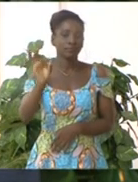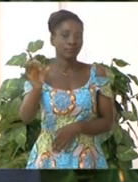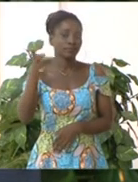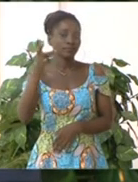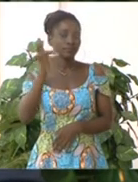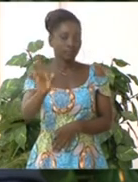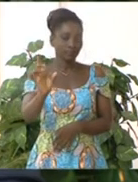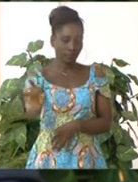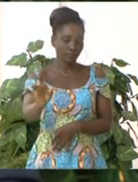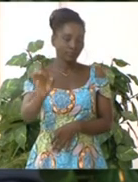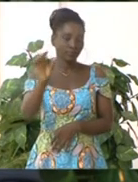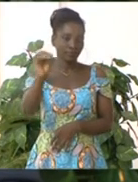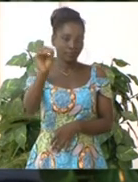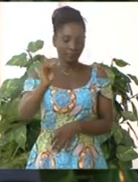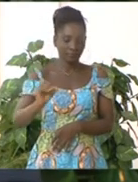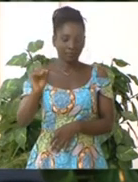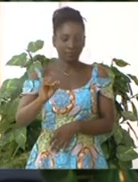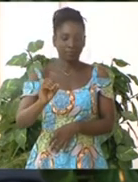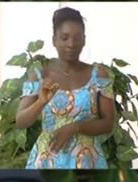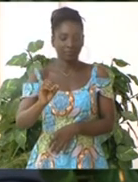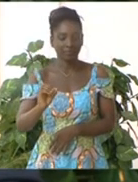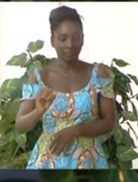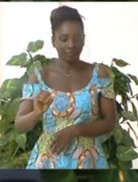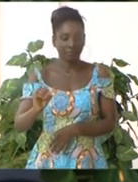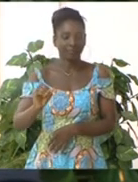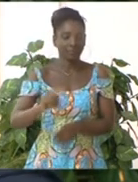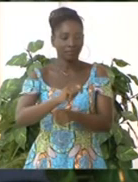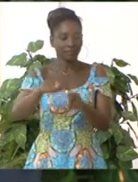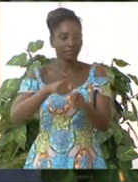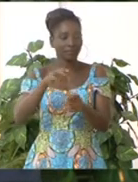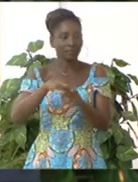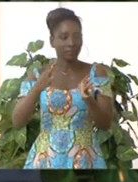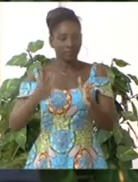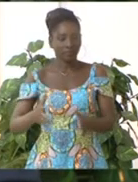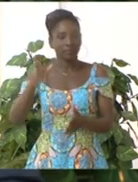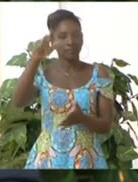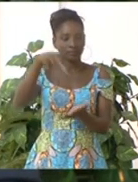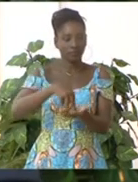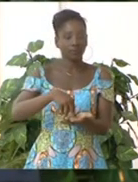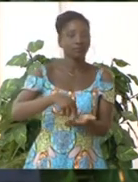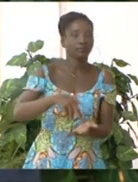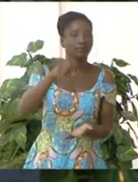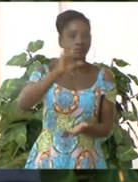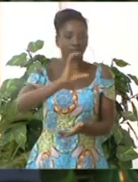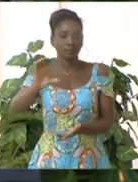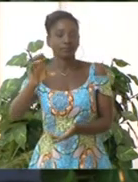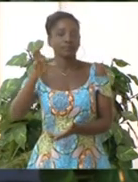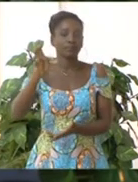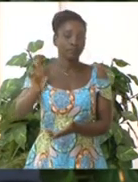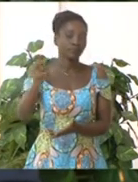% suffrages exprimés 3172 ont obtenu